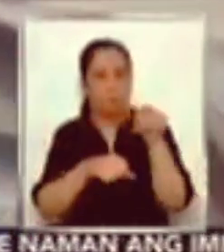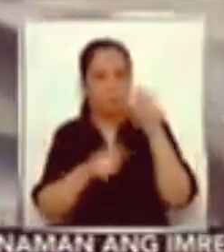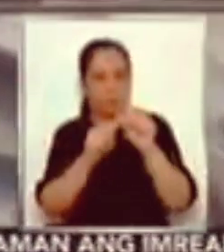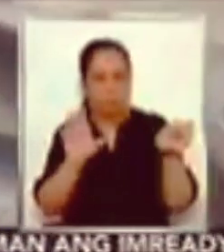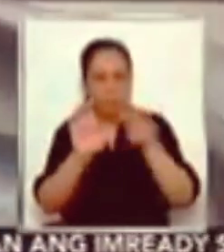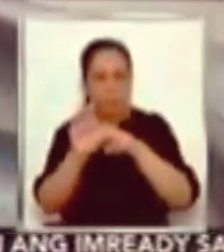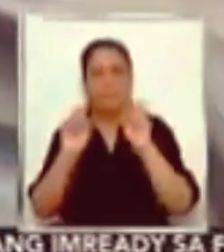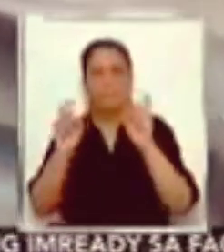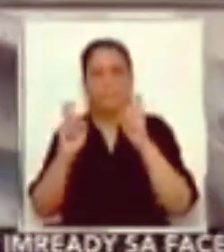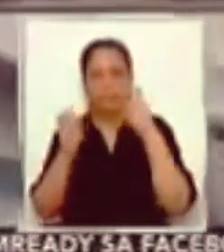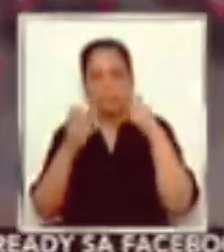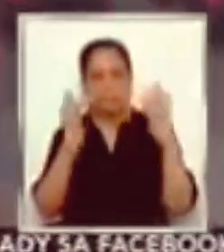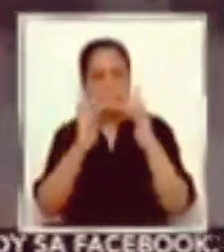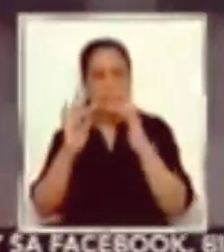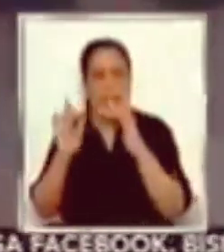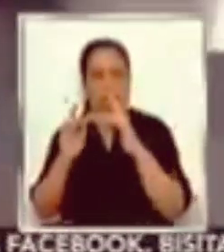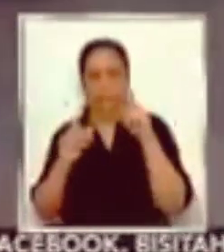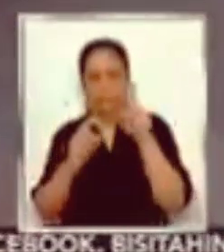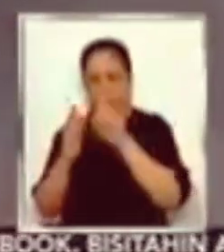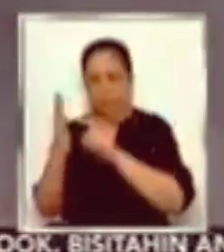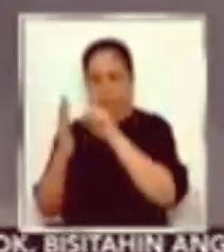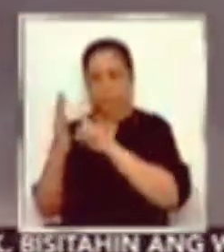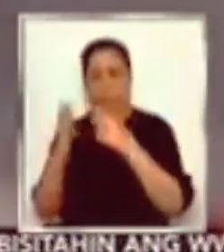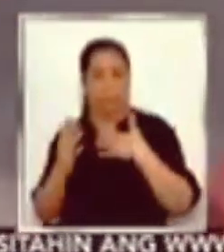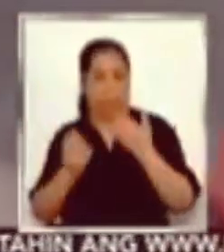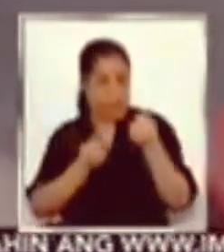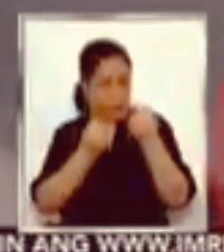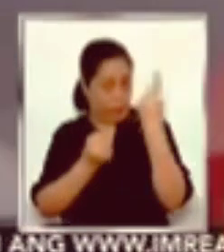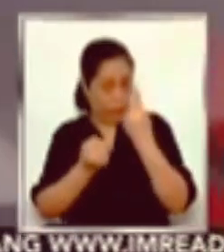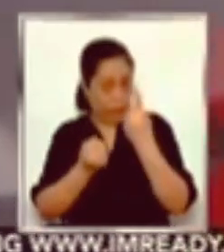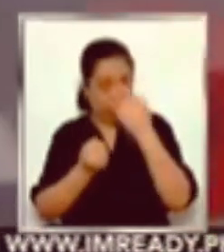mabilis ang contact tracing. Suggestion ko lang,